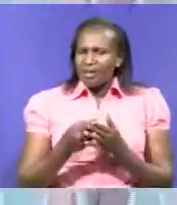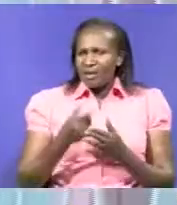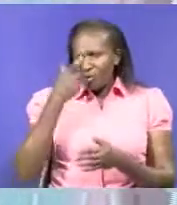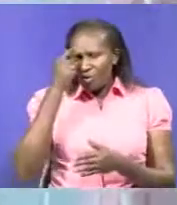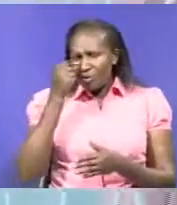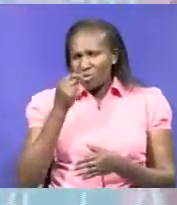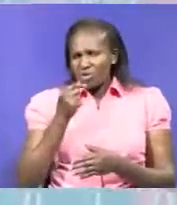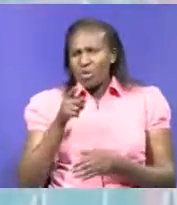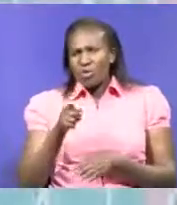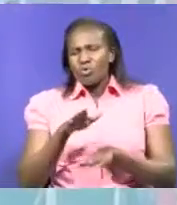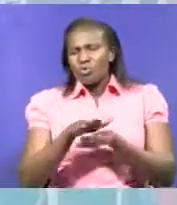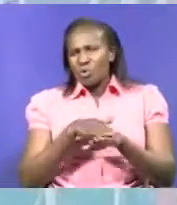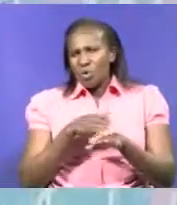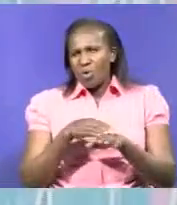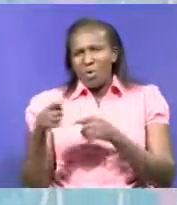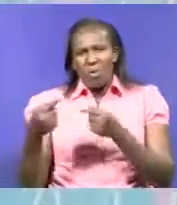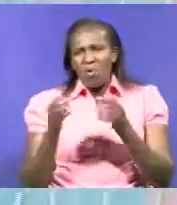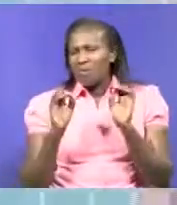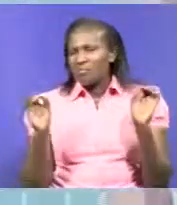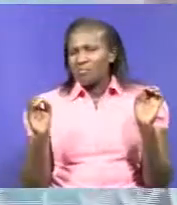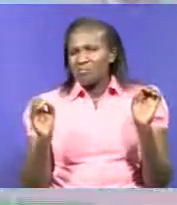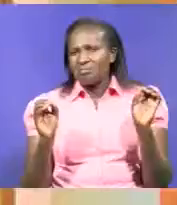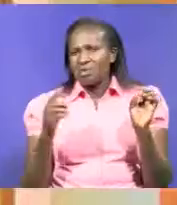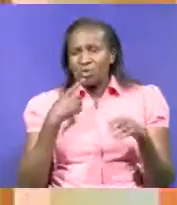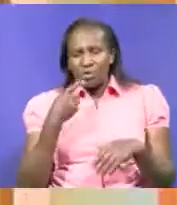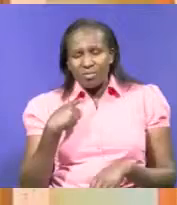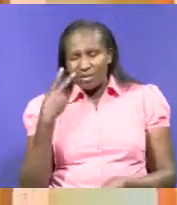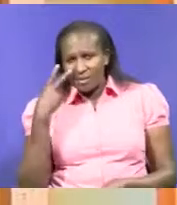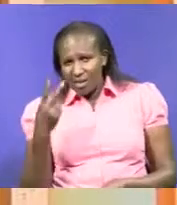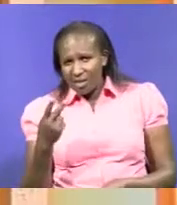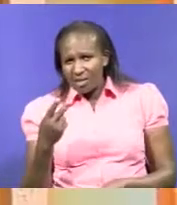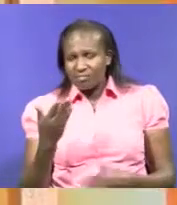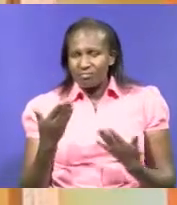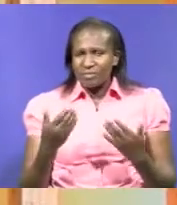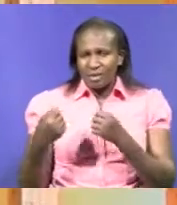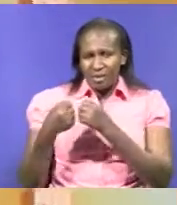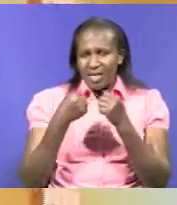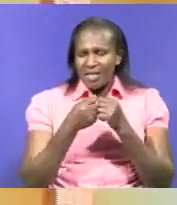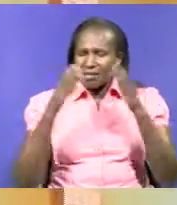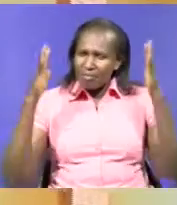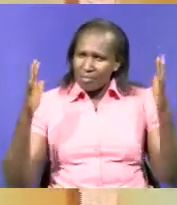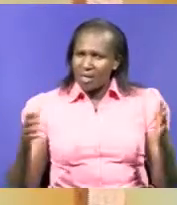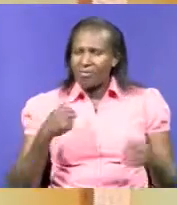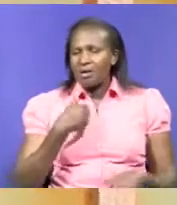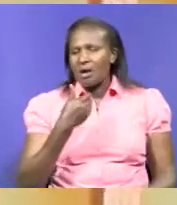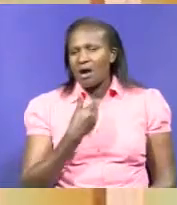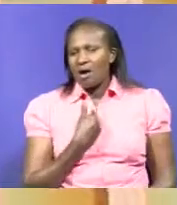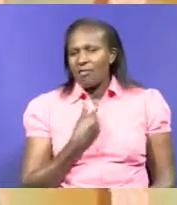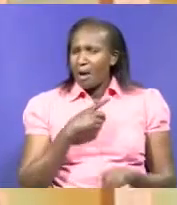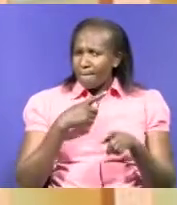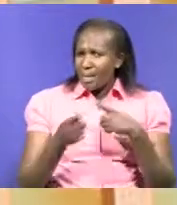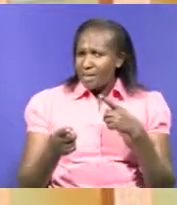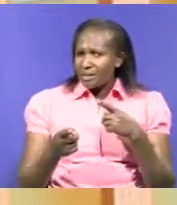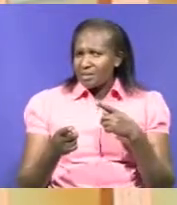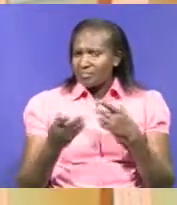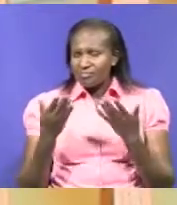njiani hakuna vile utabishana. Hivyo ndio sasa naona challenge kubwa ni hiyo. Lakini